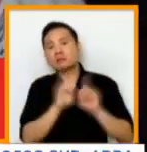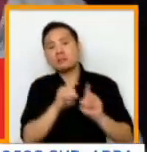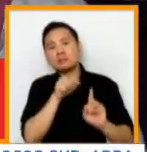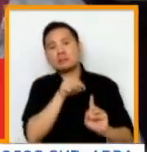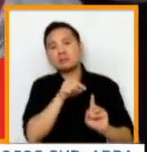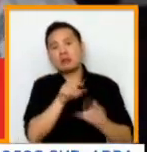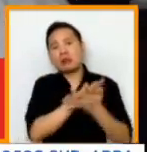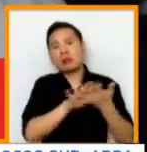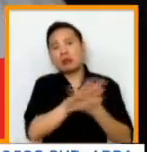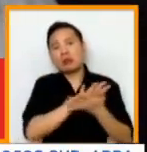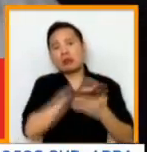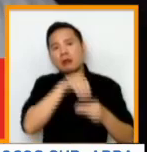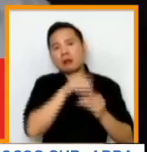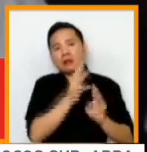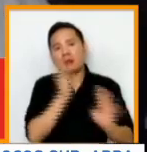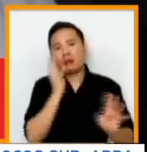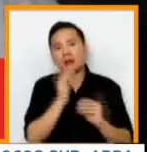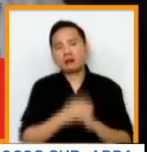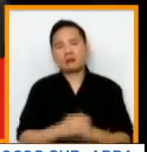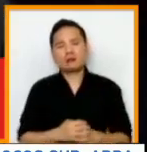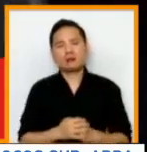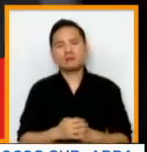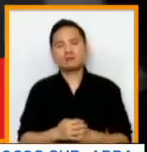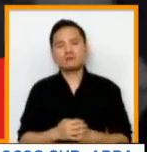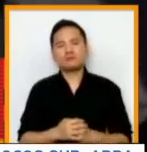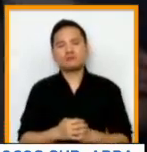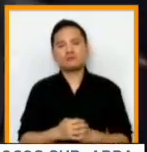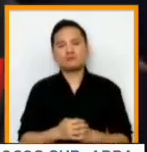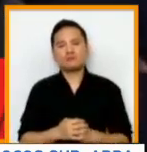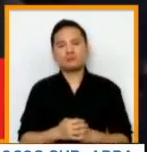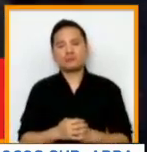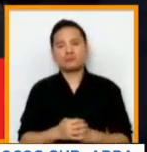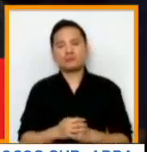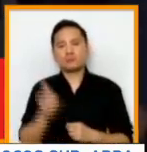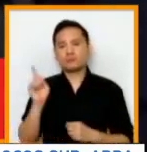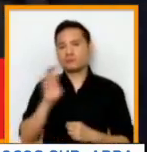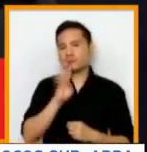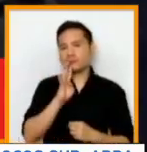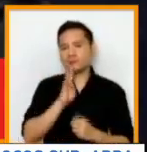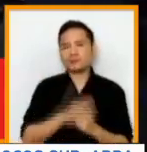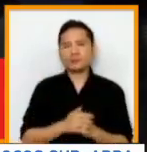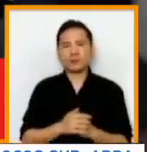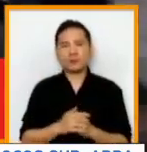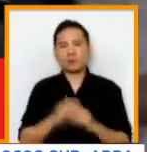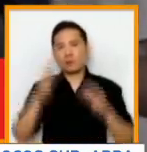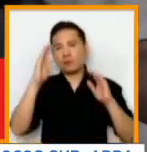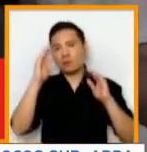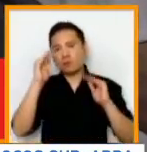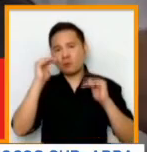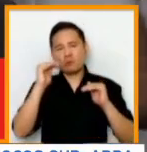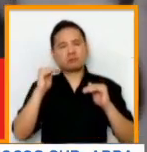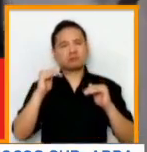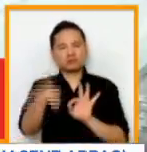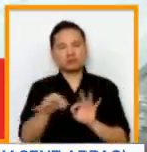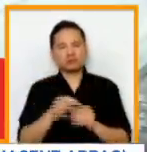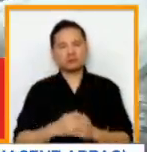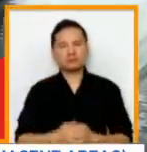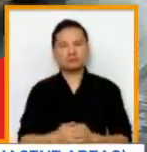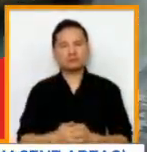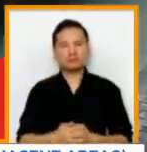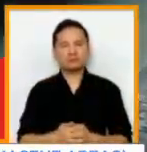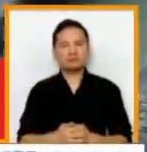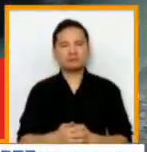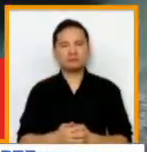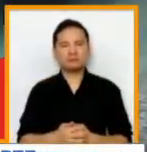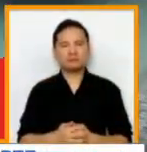pila. So maghihintay pa rin po yun? Opo. Kung maaari po sana, dagdagan nila yung 300 slot kasi ang daming gusto pang bumoto. Connie, sa